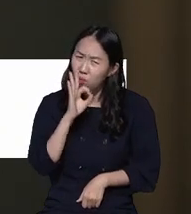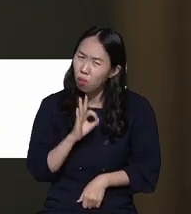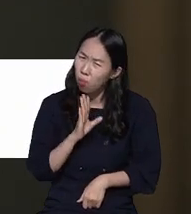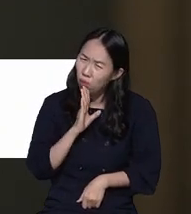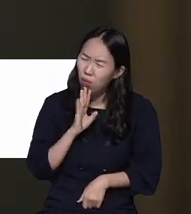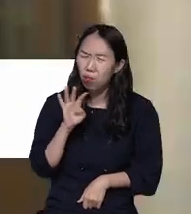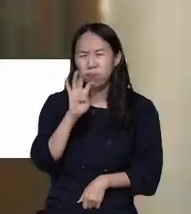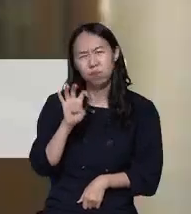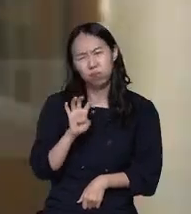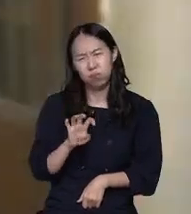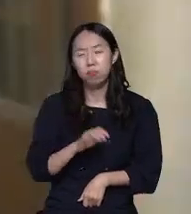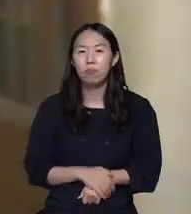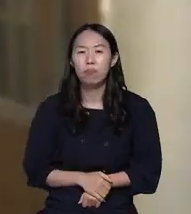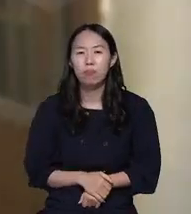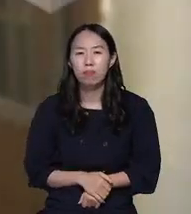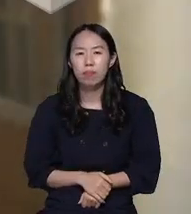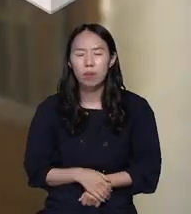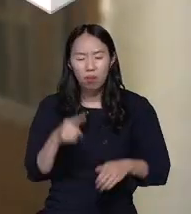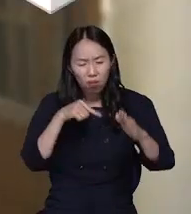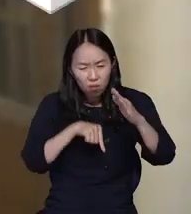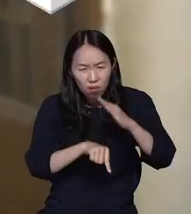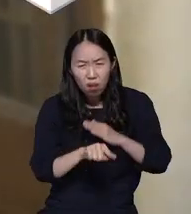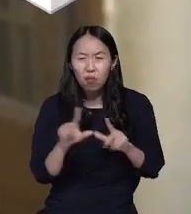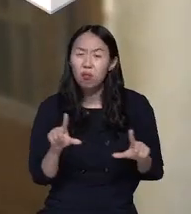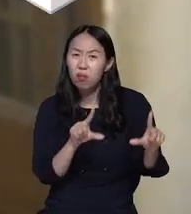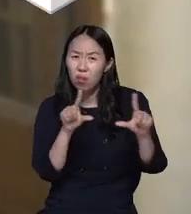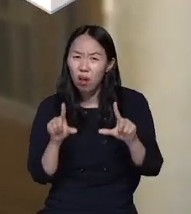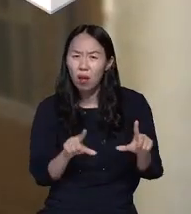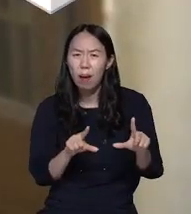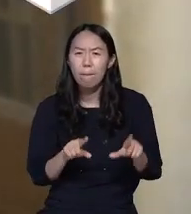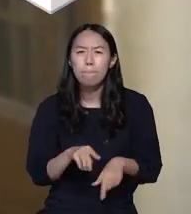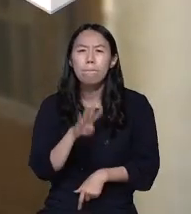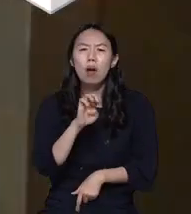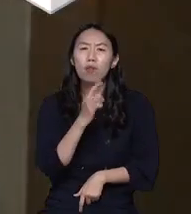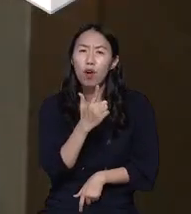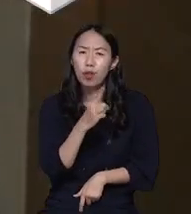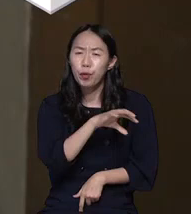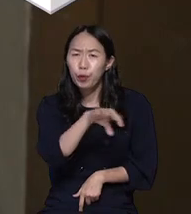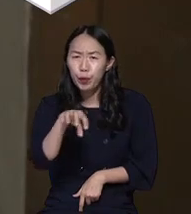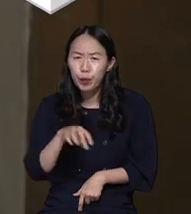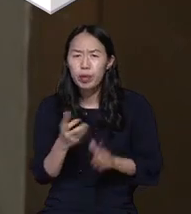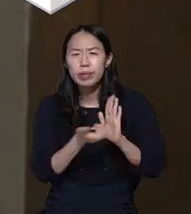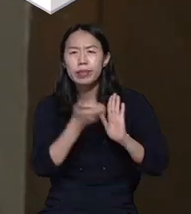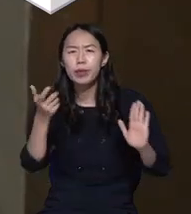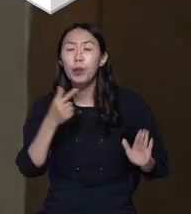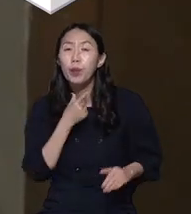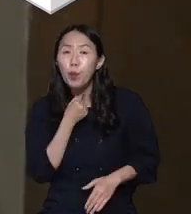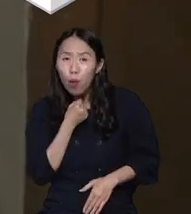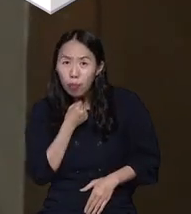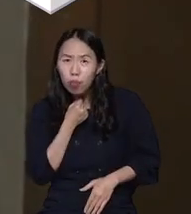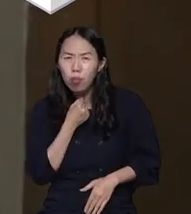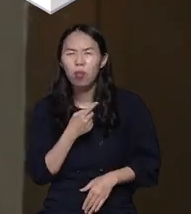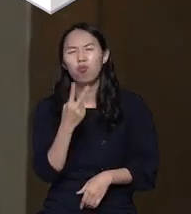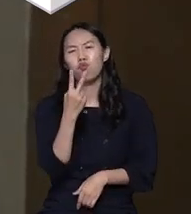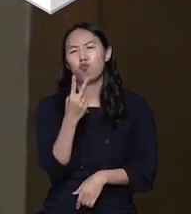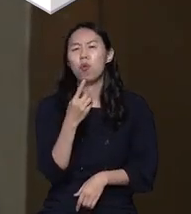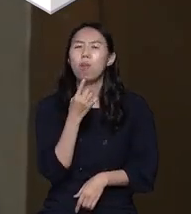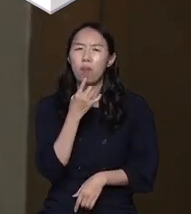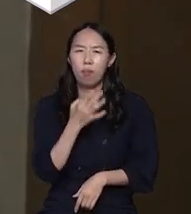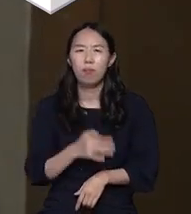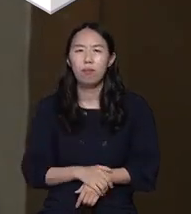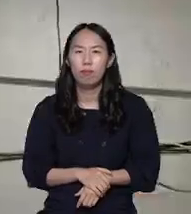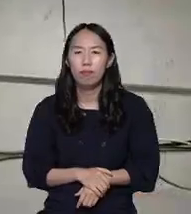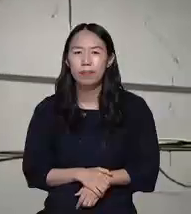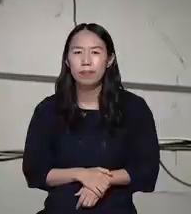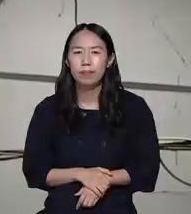의문이 제기됩니다. 지하나 반지하에 거주하는 46세대 중 이주하겠다는 세대 또한 단 두 곳에 그치고